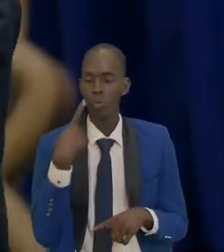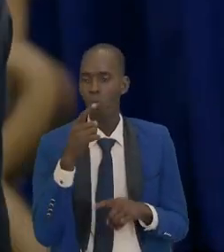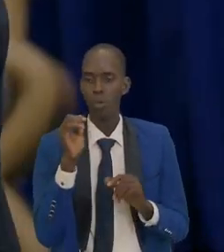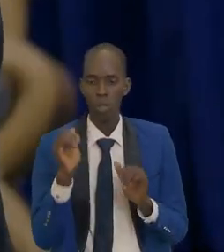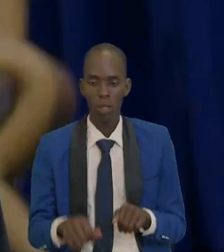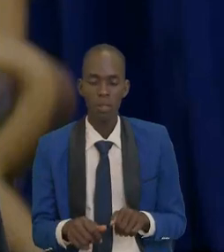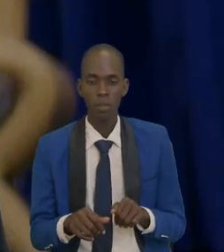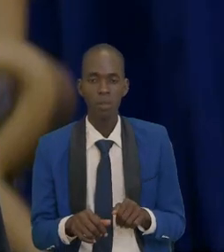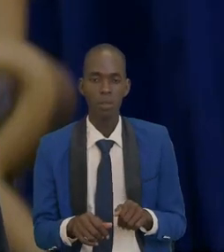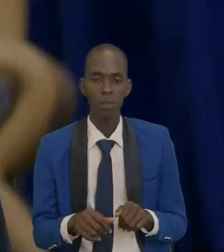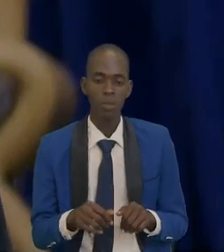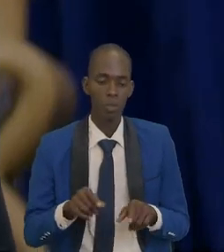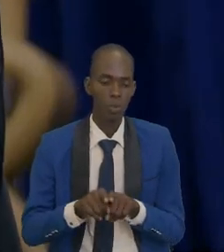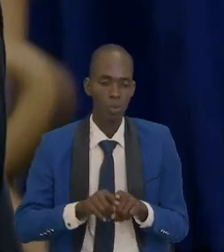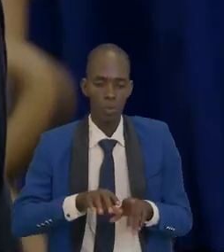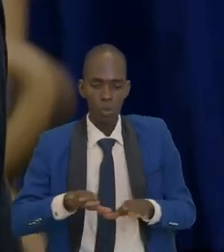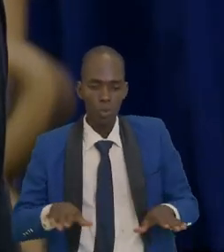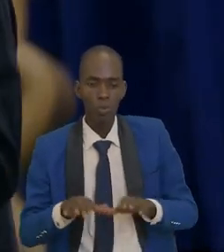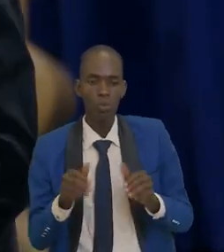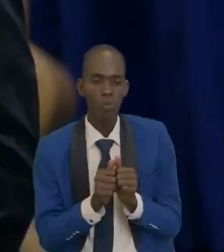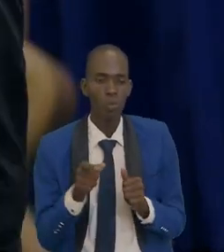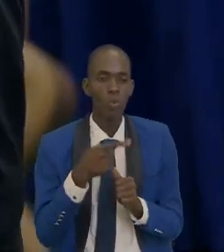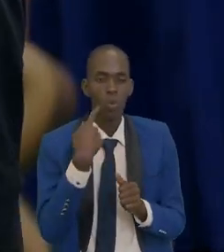Et ton partenaire nage avec toi.